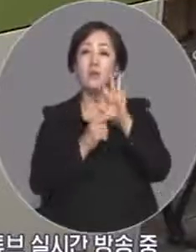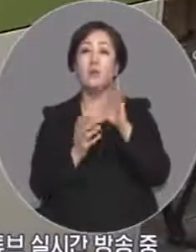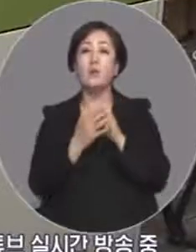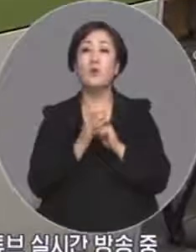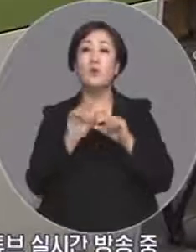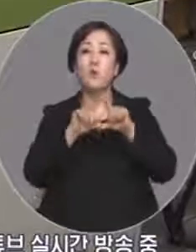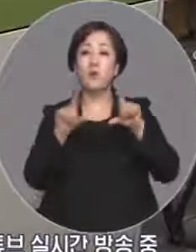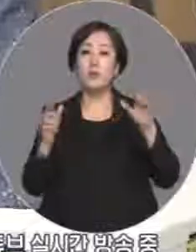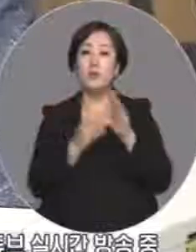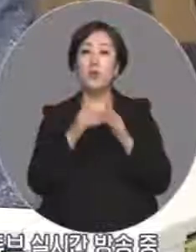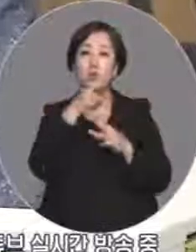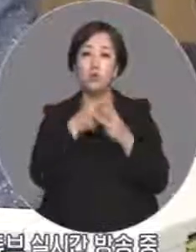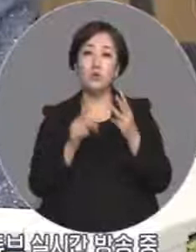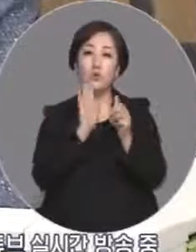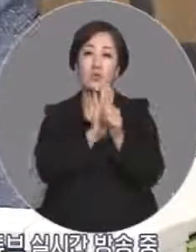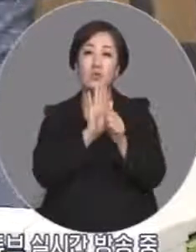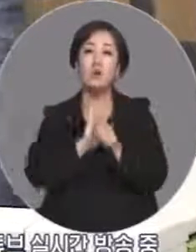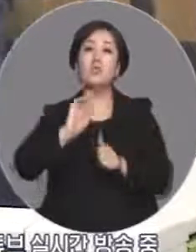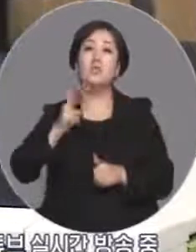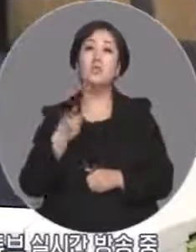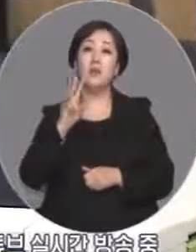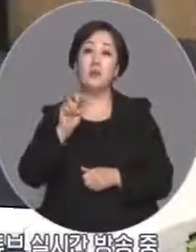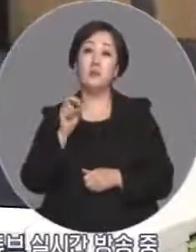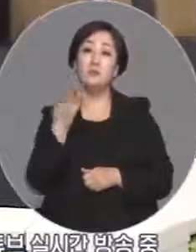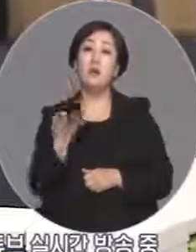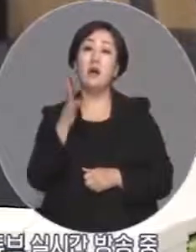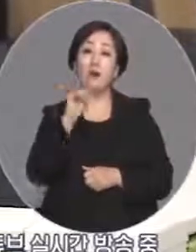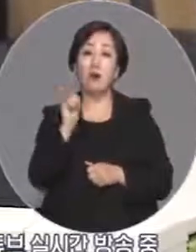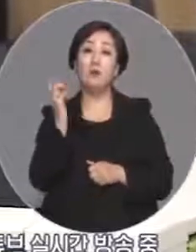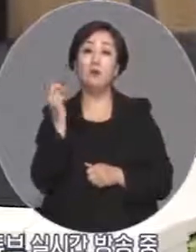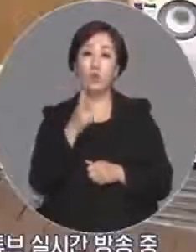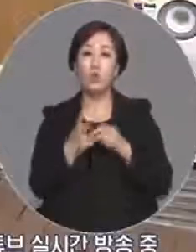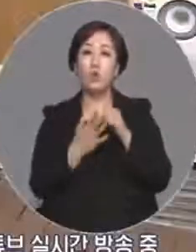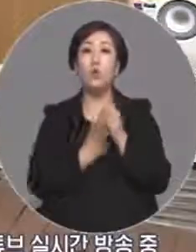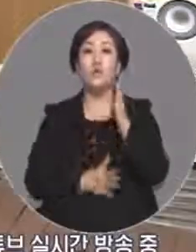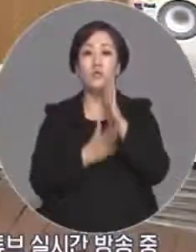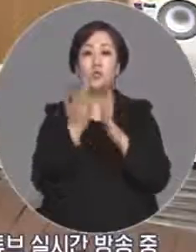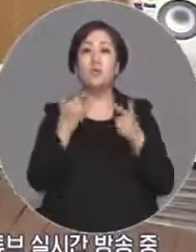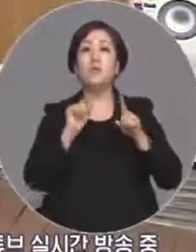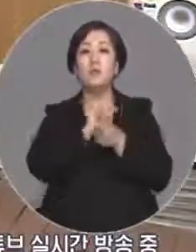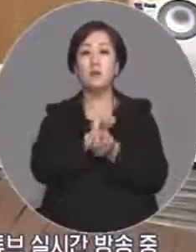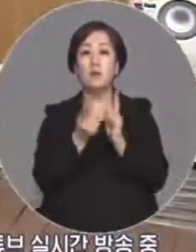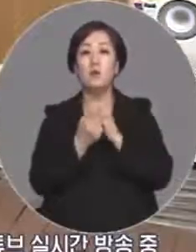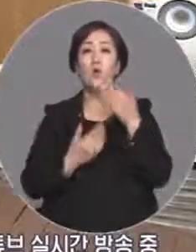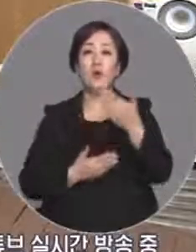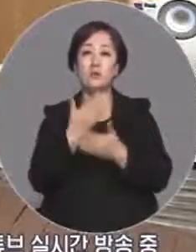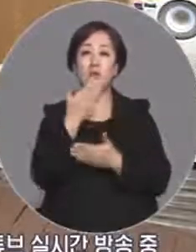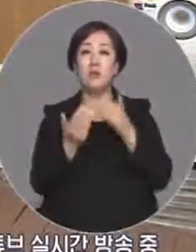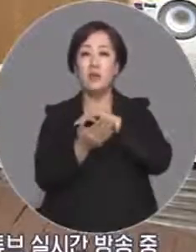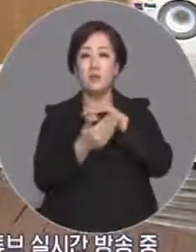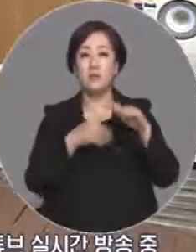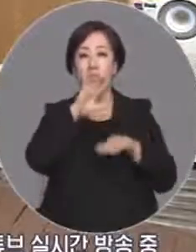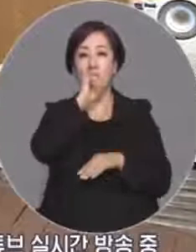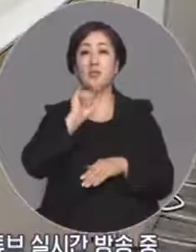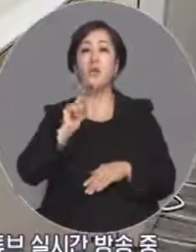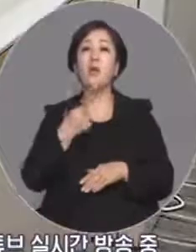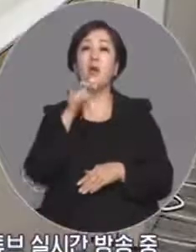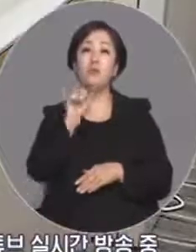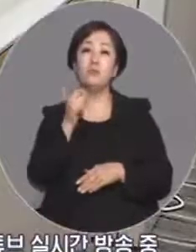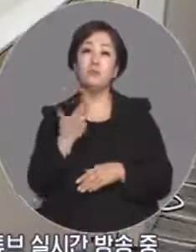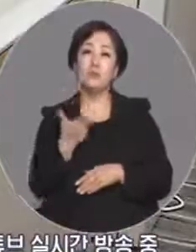원포인트 추경에는 군민지원금 224억 원과 국시비 매칭을 위한 성립전 예산 157억